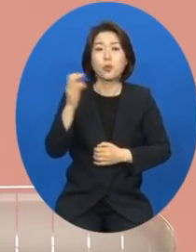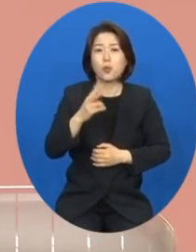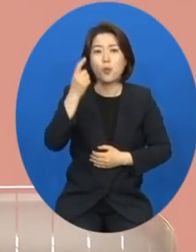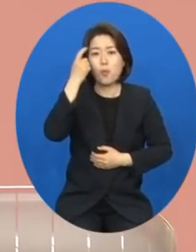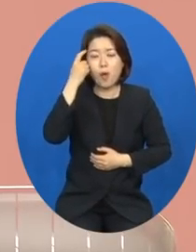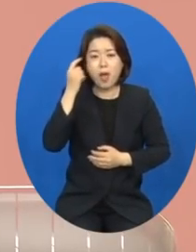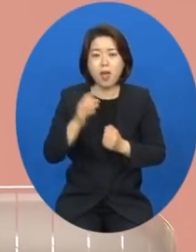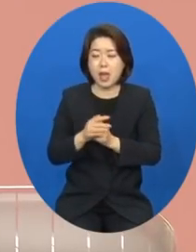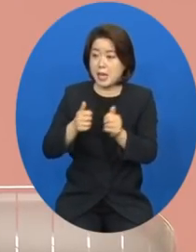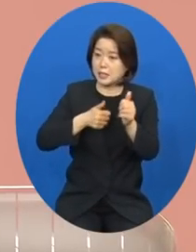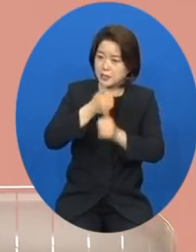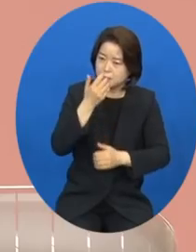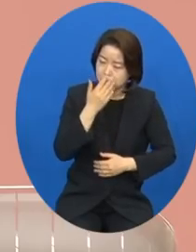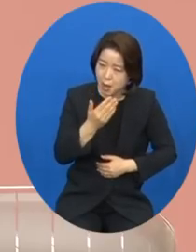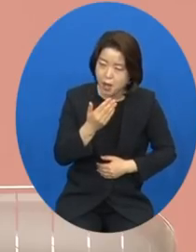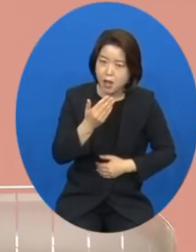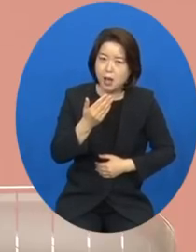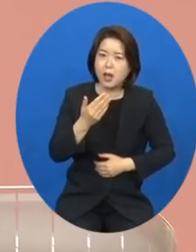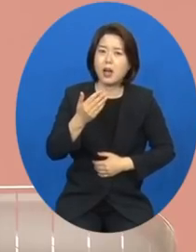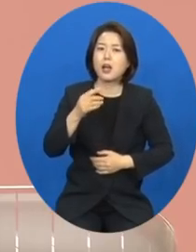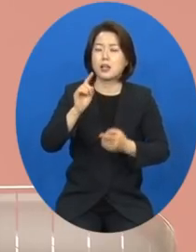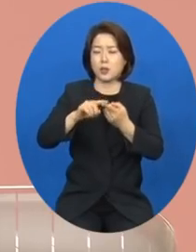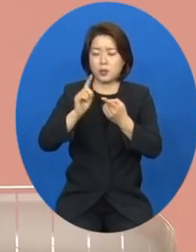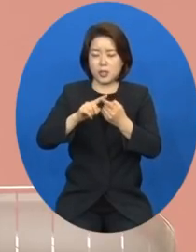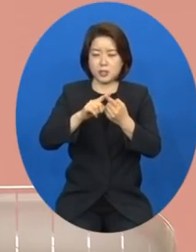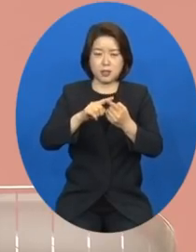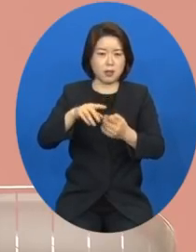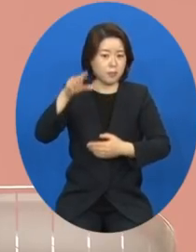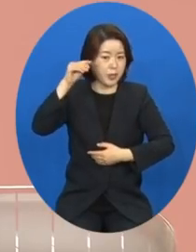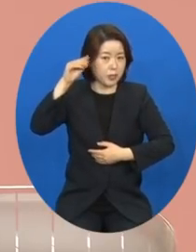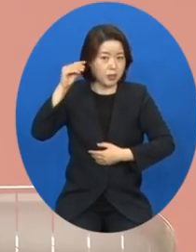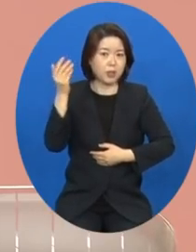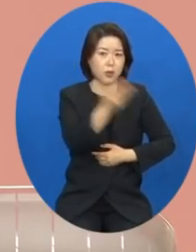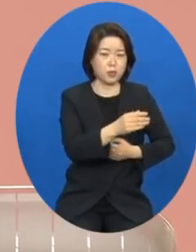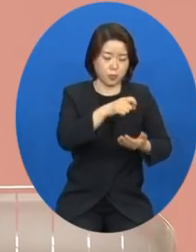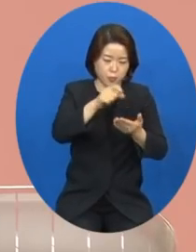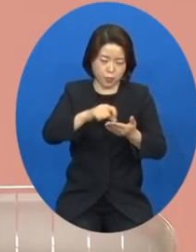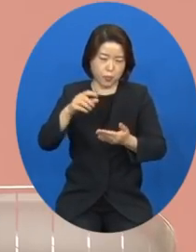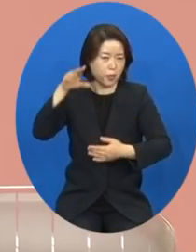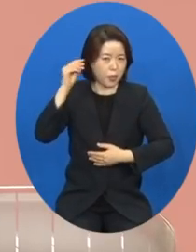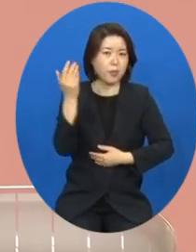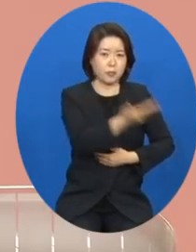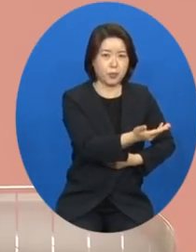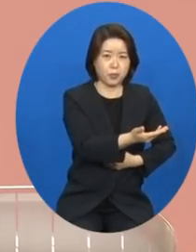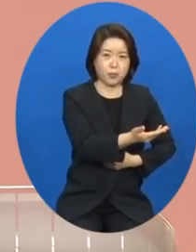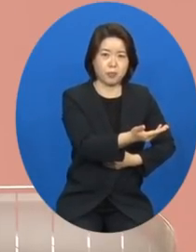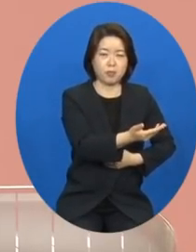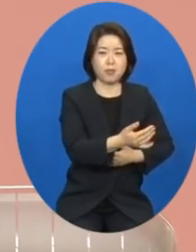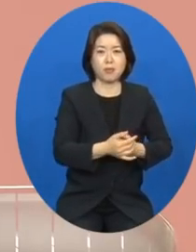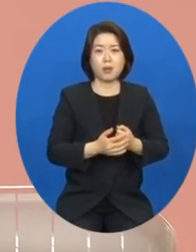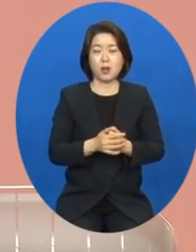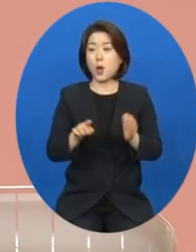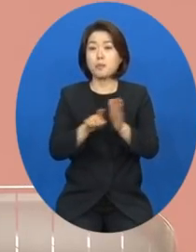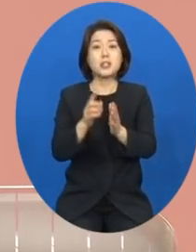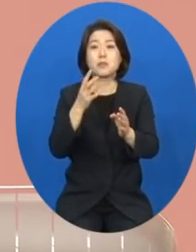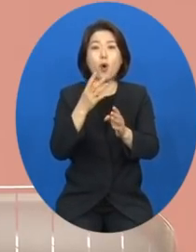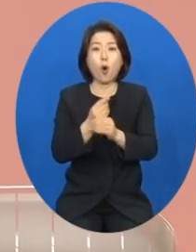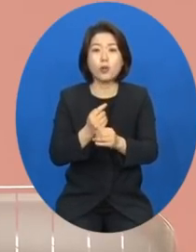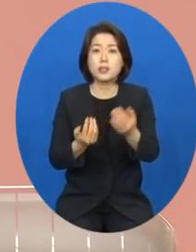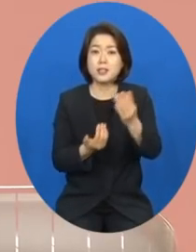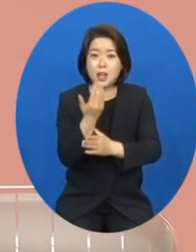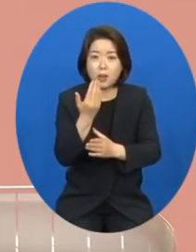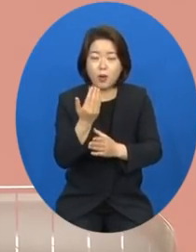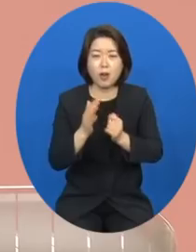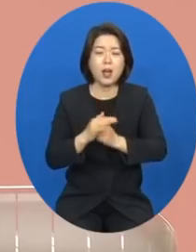승리할 수 있었는지를 듣게 하라는 거야 자녀들에게 믿음을 언제나 온다구요